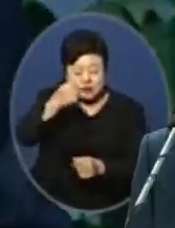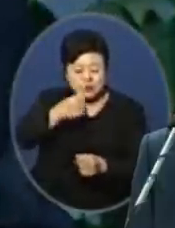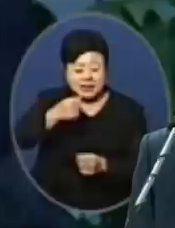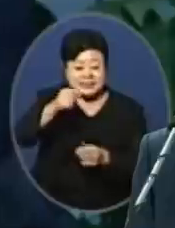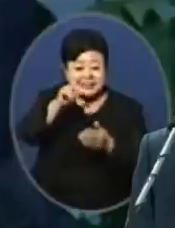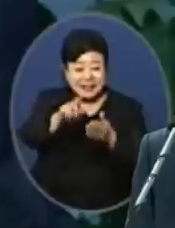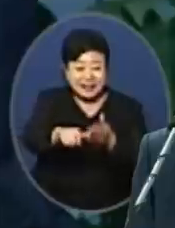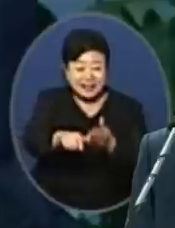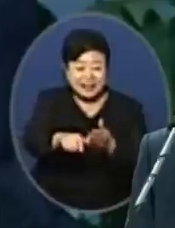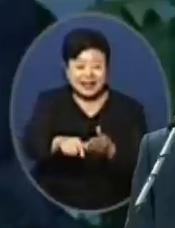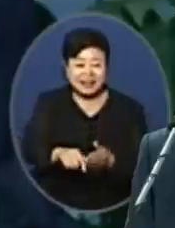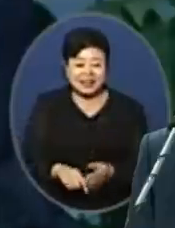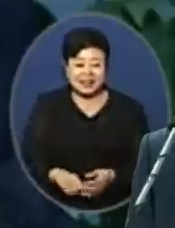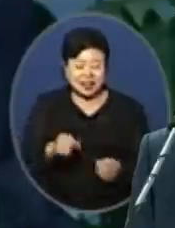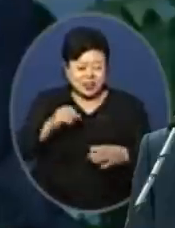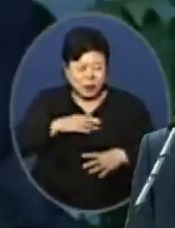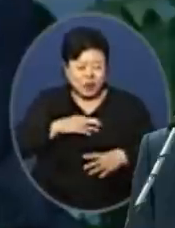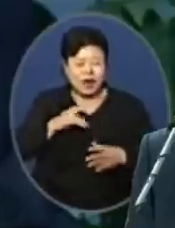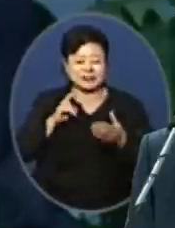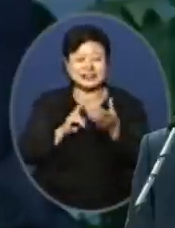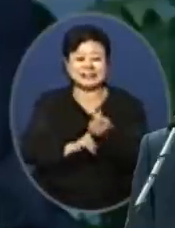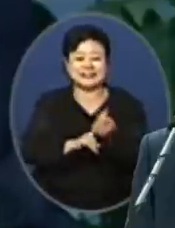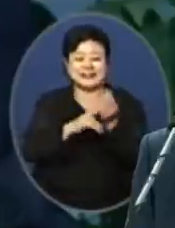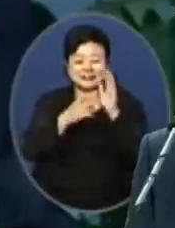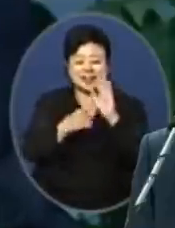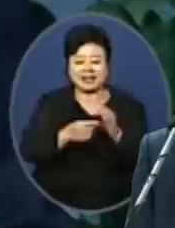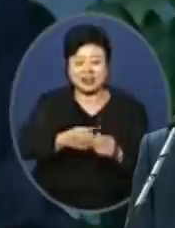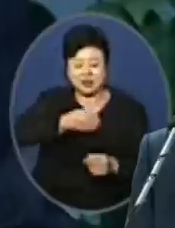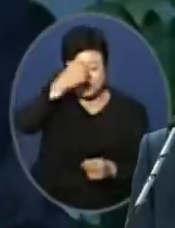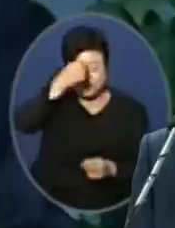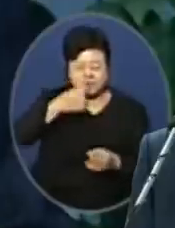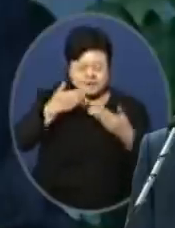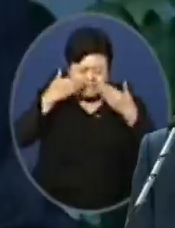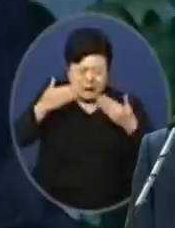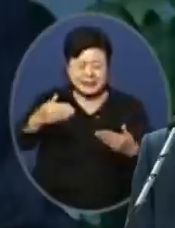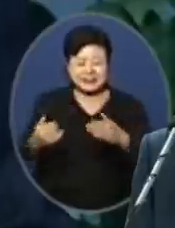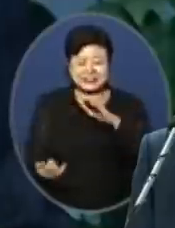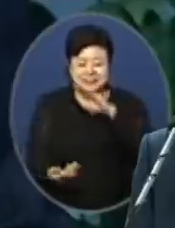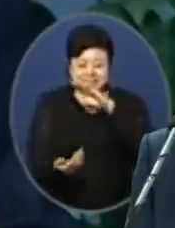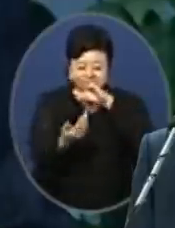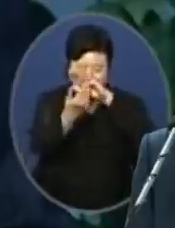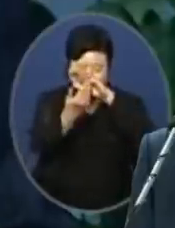꾸면 기가 막히죠. 꿈은 반드시 이루어지는 것입니다.